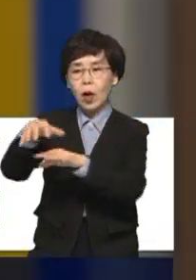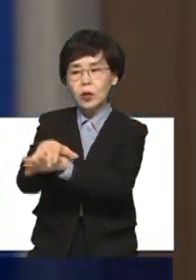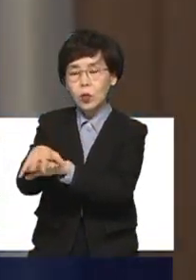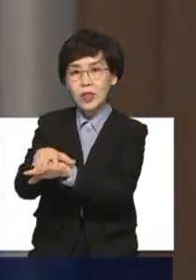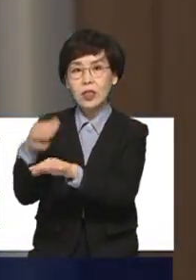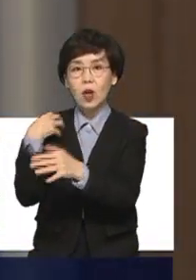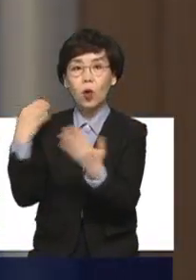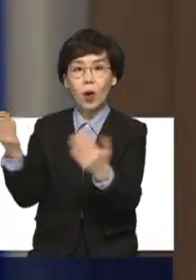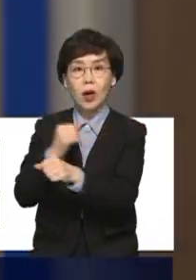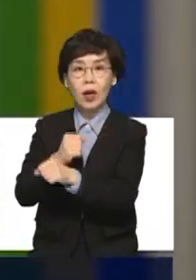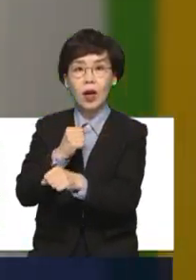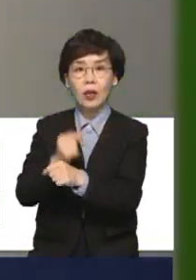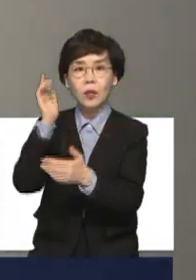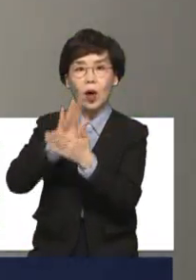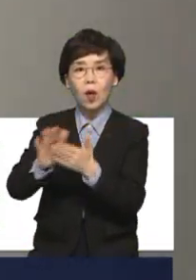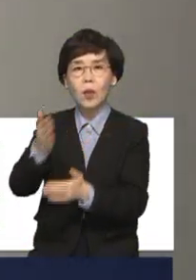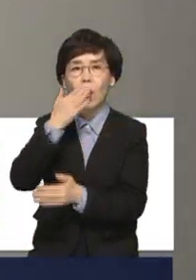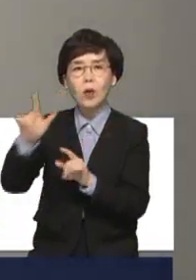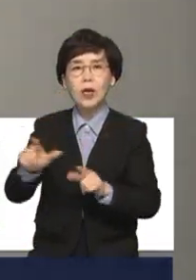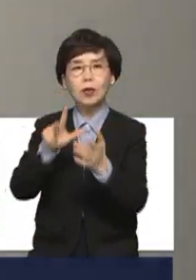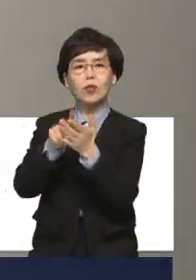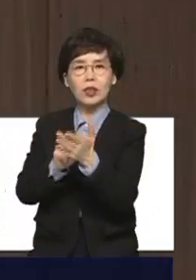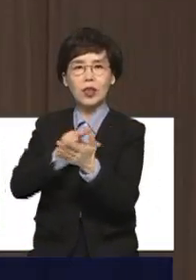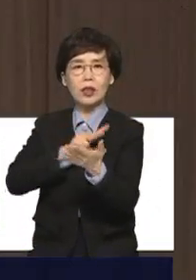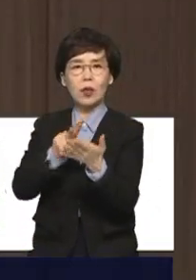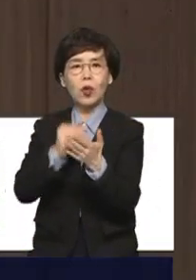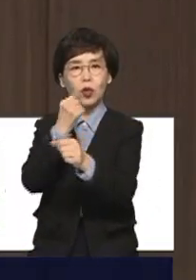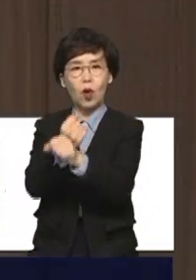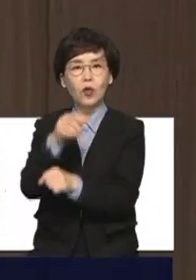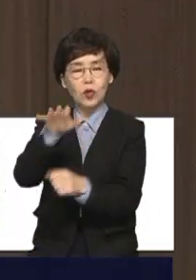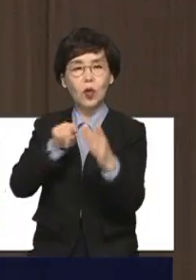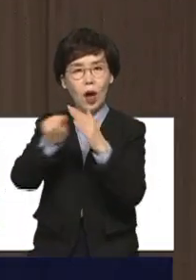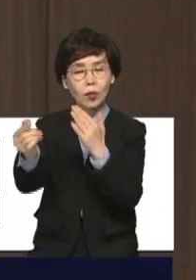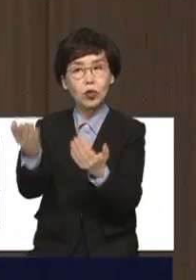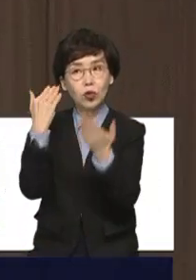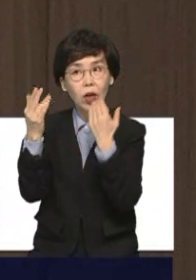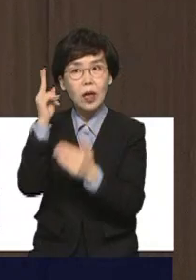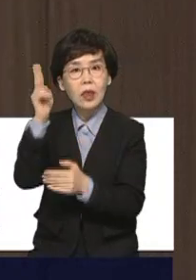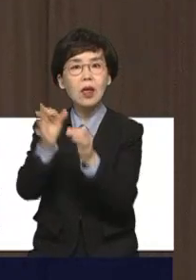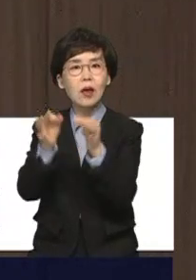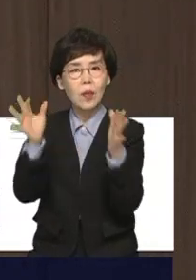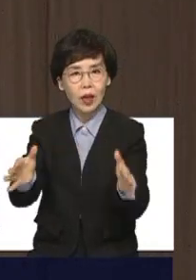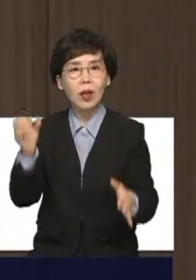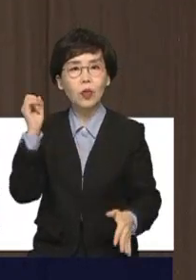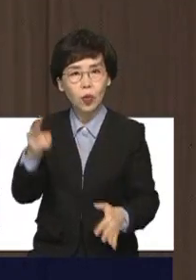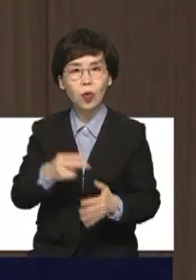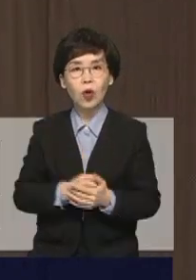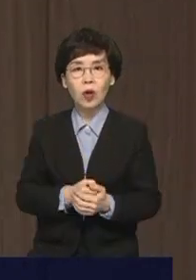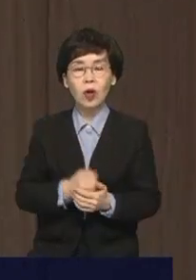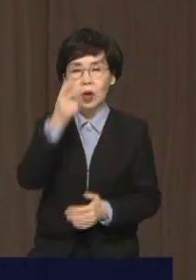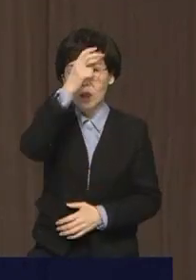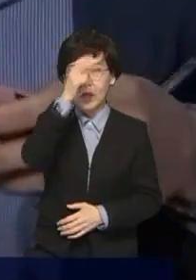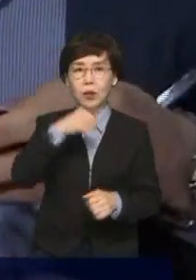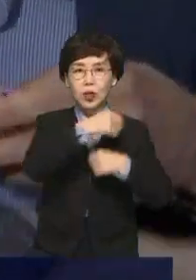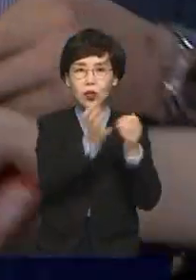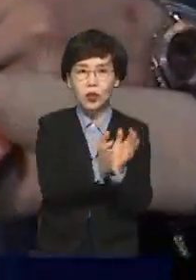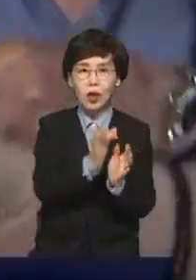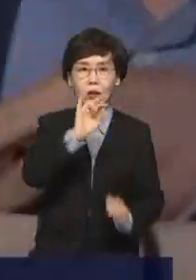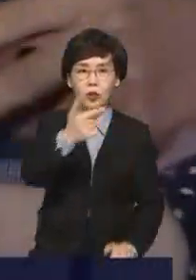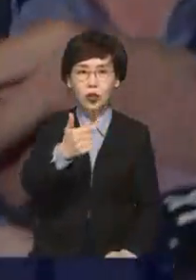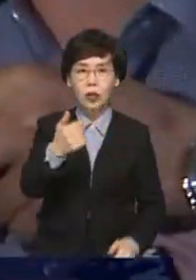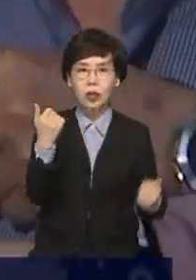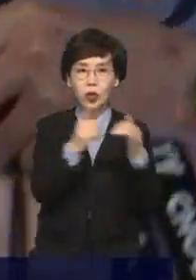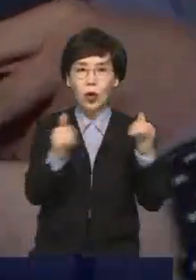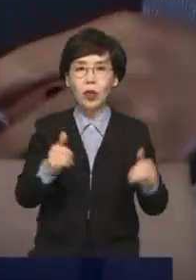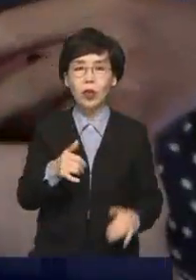역할을 했던 평화와 먹고 사는 문제연구소 등을 압수수색한 지 이틀 만입니다. 검찰은 민주당 윤관석